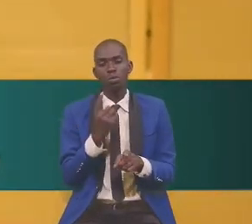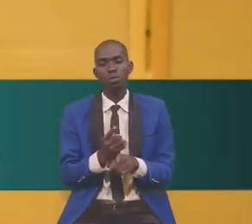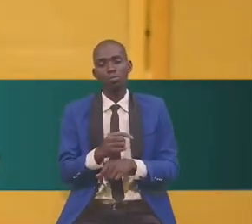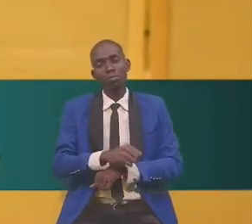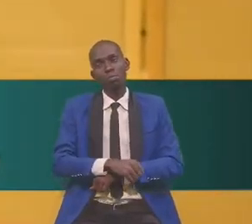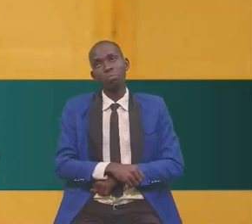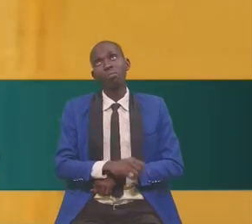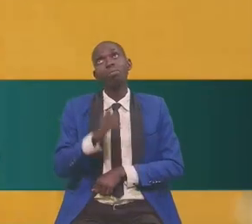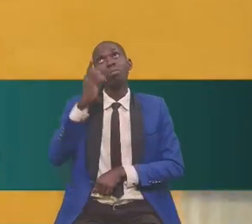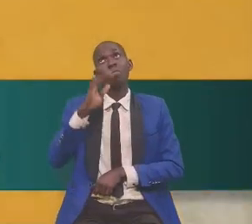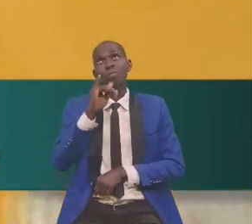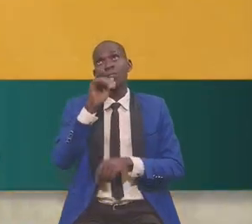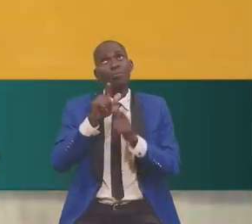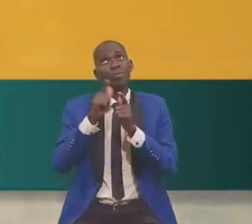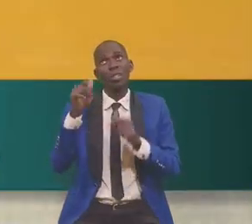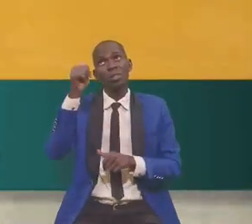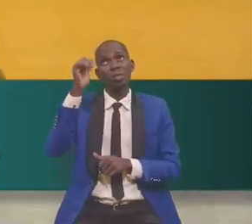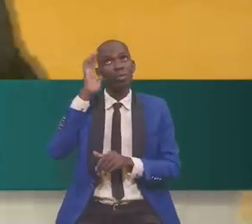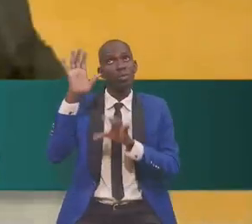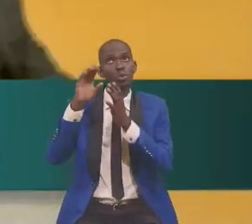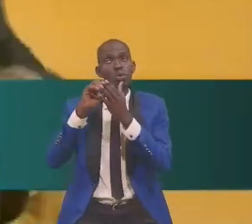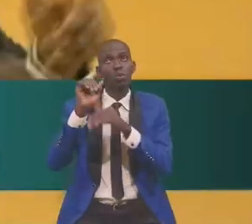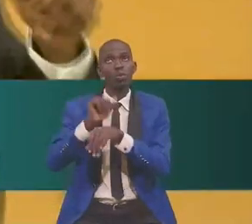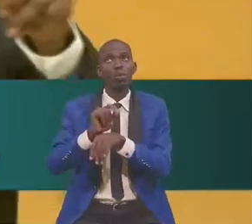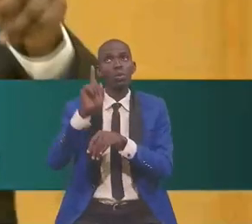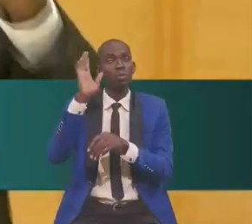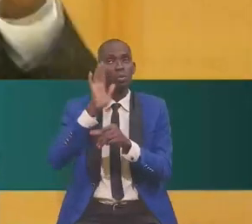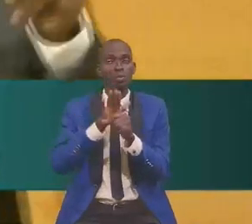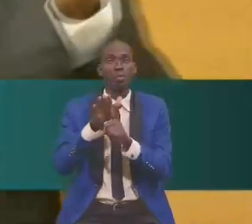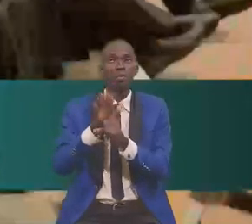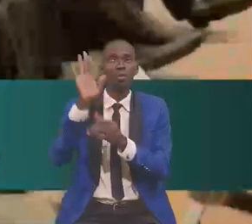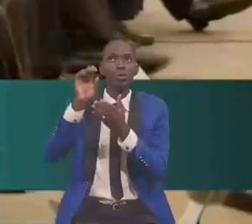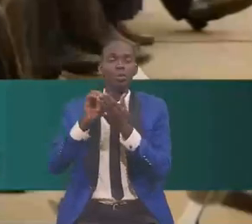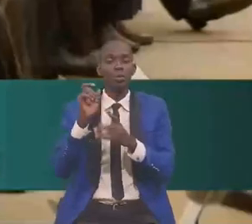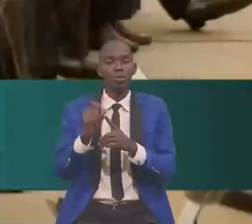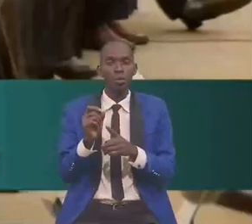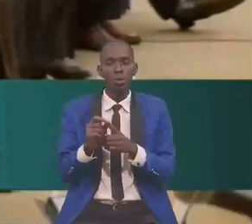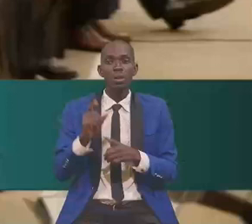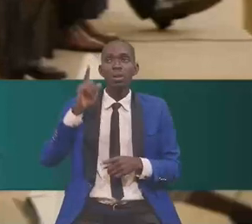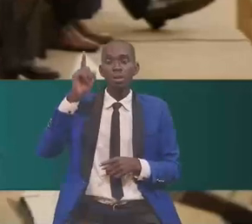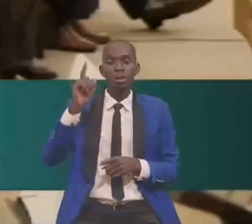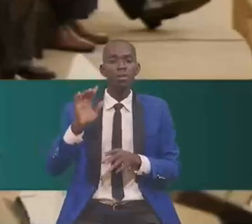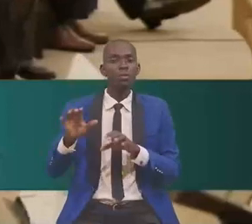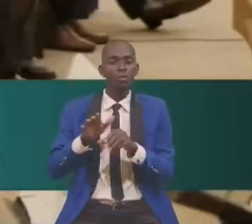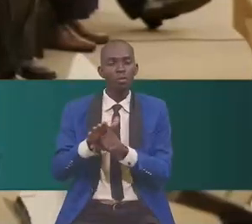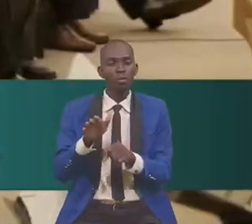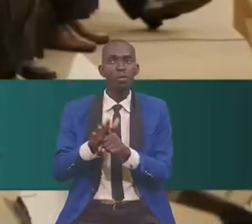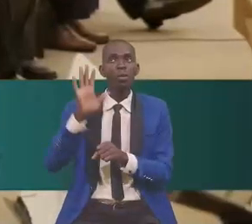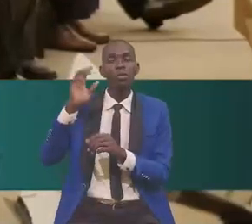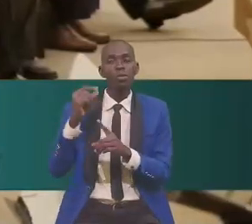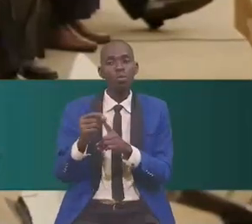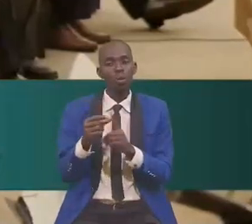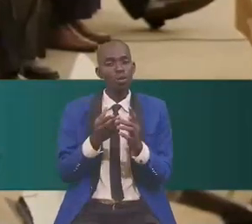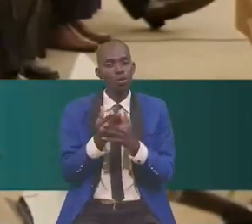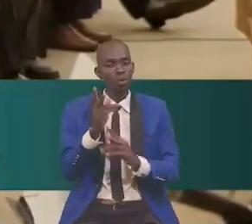Dieu le fera. Et Dieu va accomplir sa parole. Il accomplit sa parole par ceux qui se lèvent et ils disent, oh Dieu